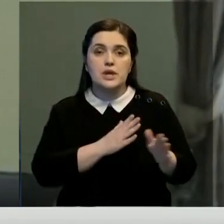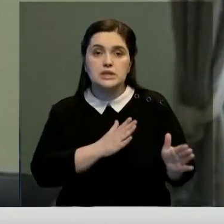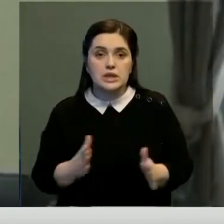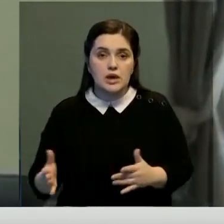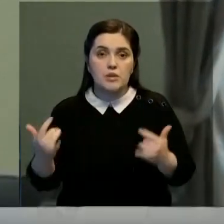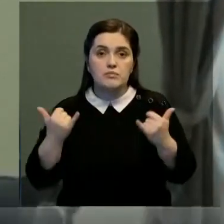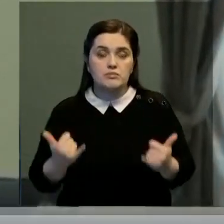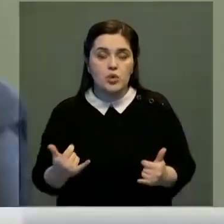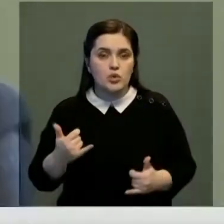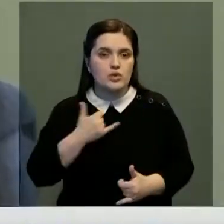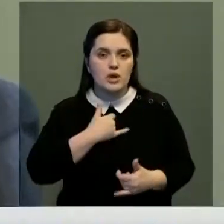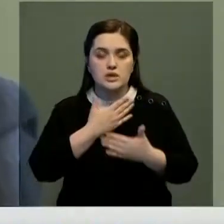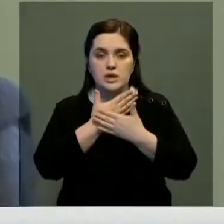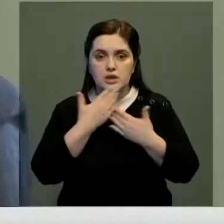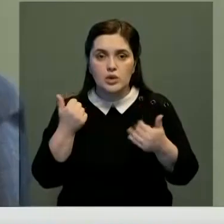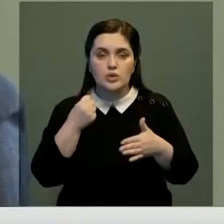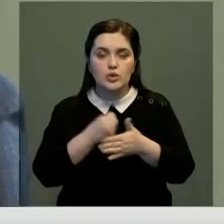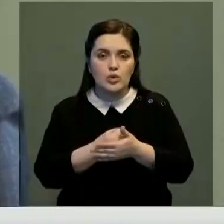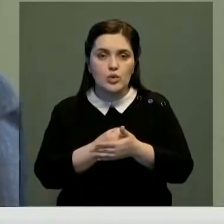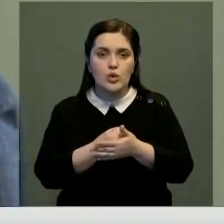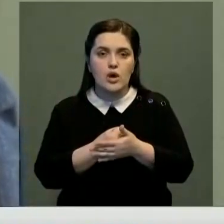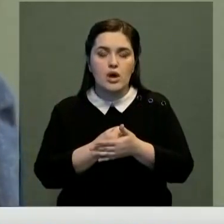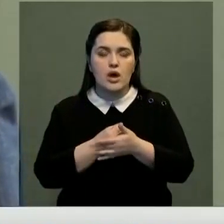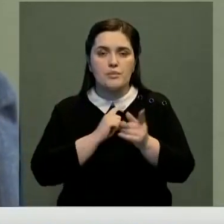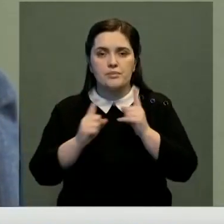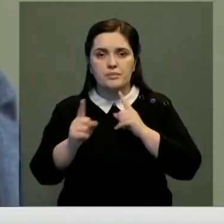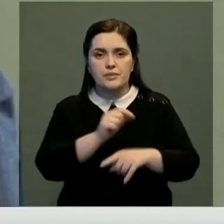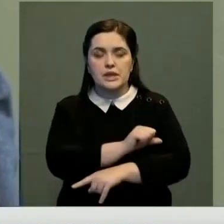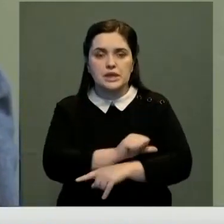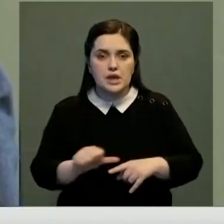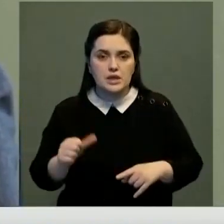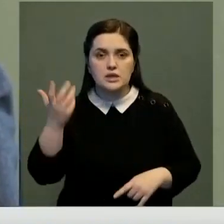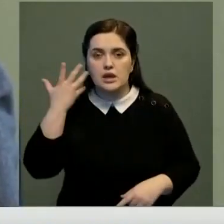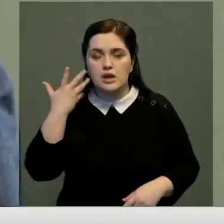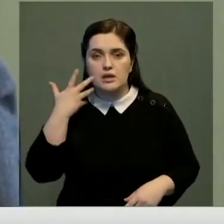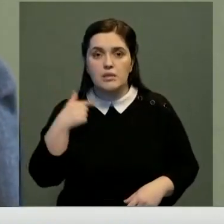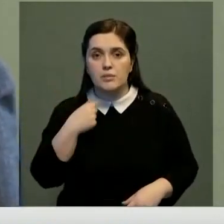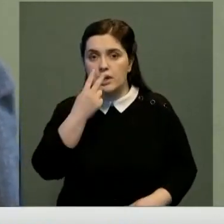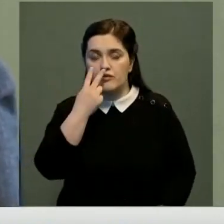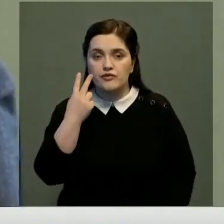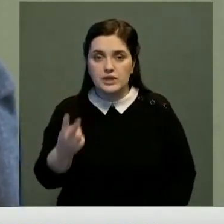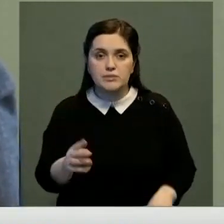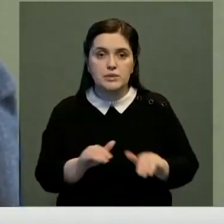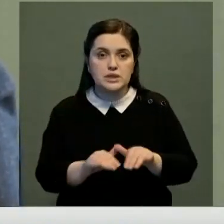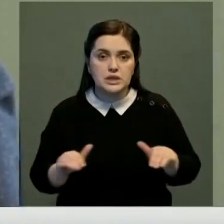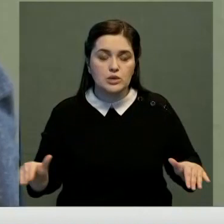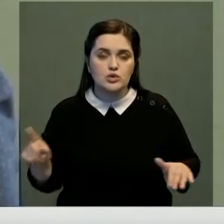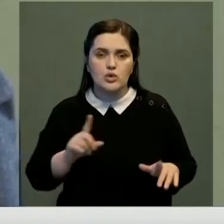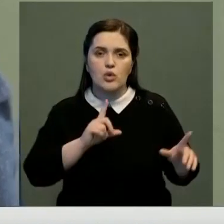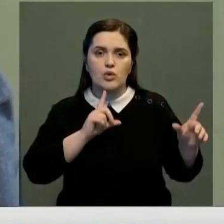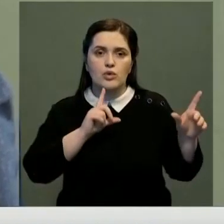сейчас мы не располагаем. Вплоть до миграции, когда вот мы видим детей, что они